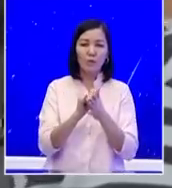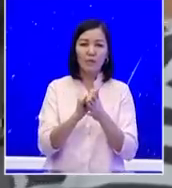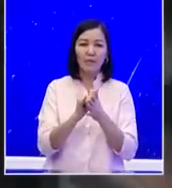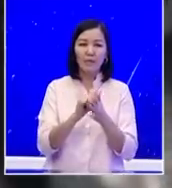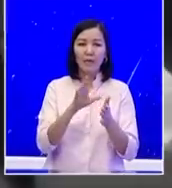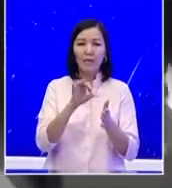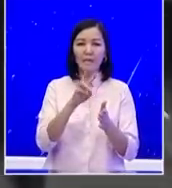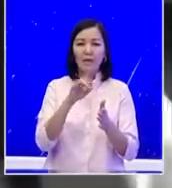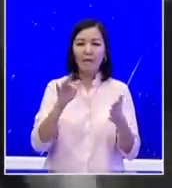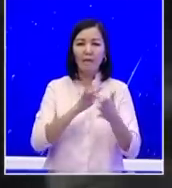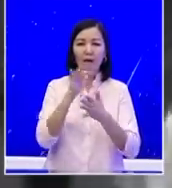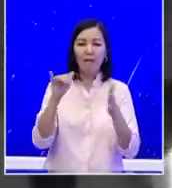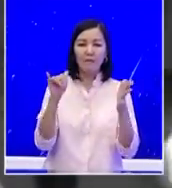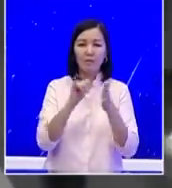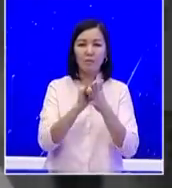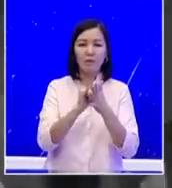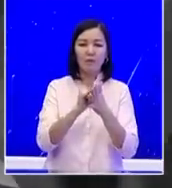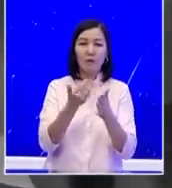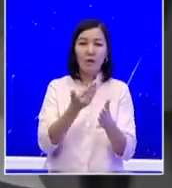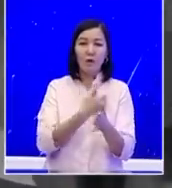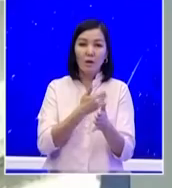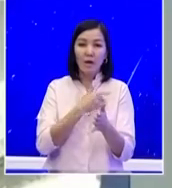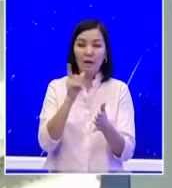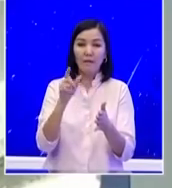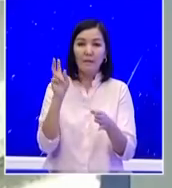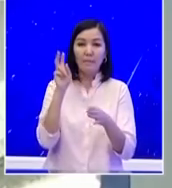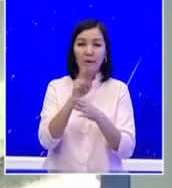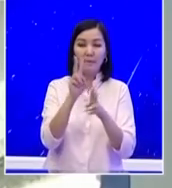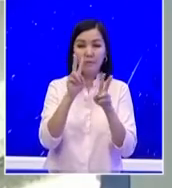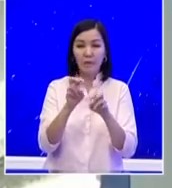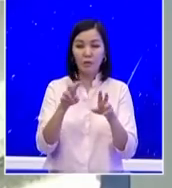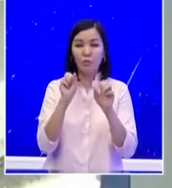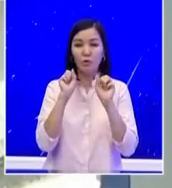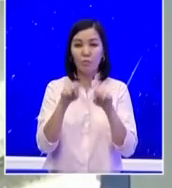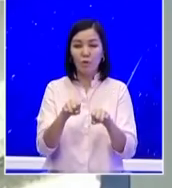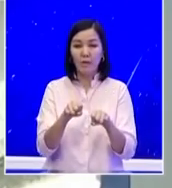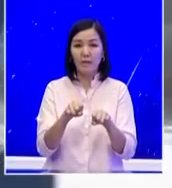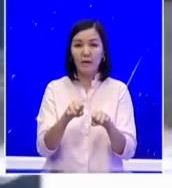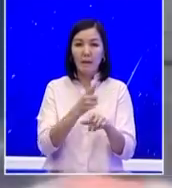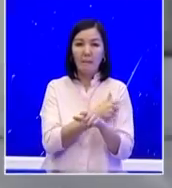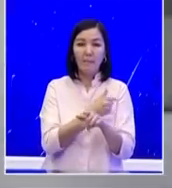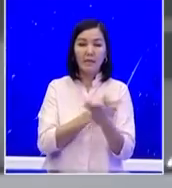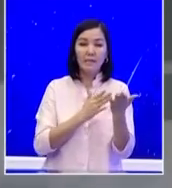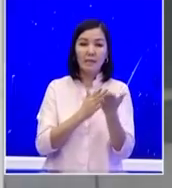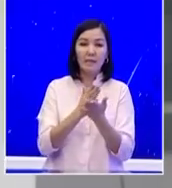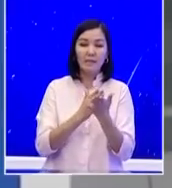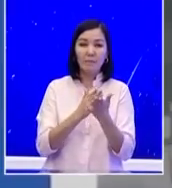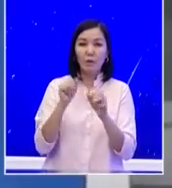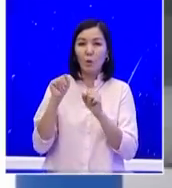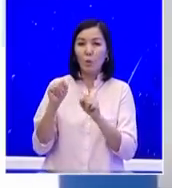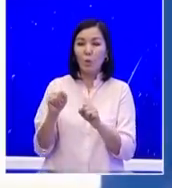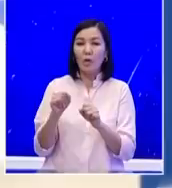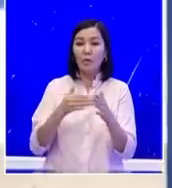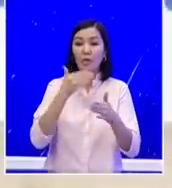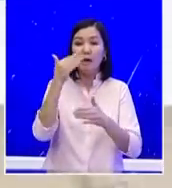Тель-Авив қаласында орнатылды. Онда кез келген тұрғындар коронавирусқа тест тапсыра алады. Яғни медициналық қызметкер қорғаныш әйнегінің